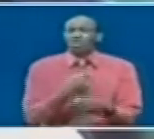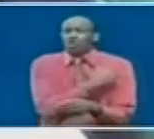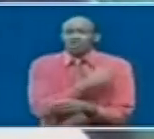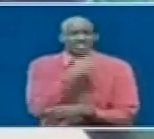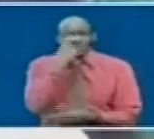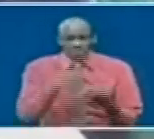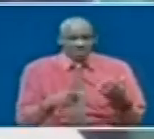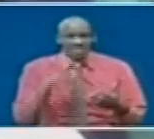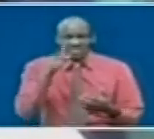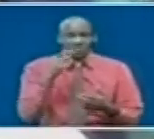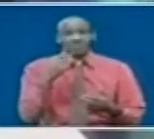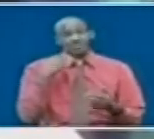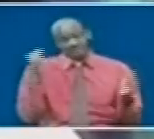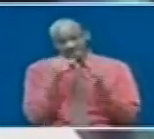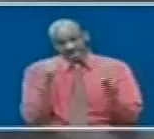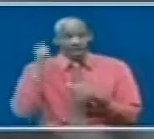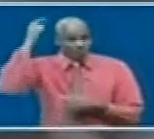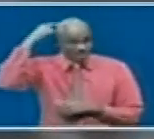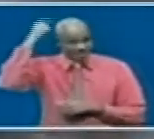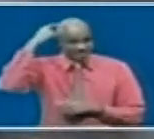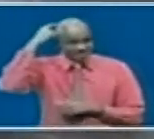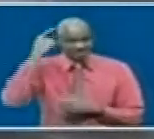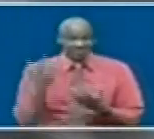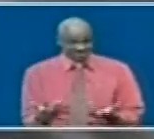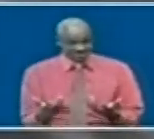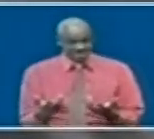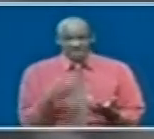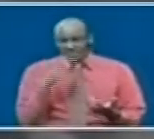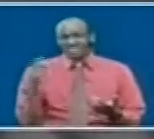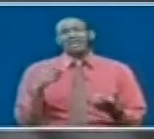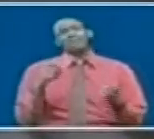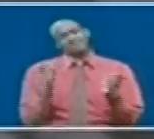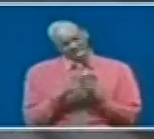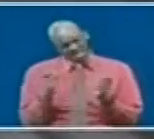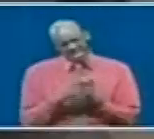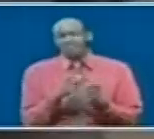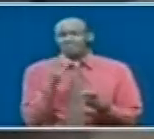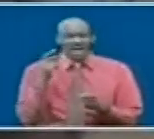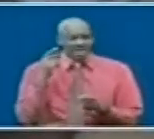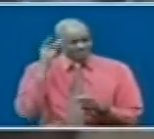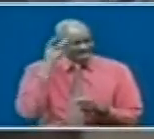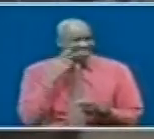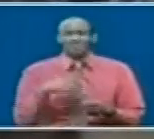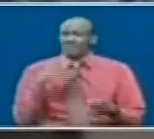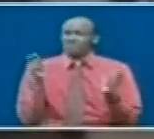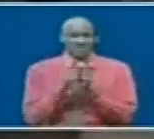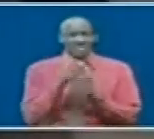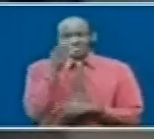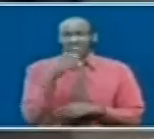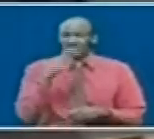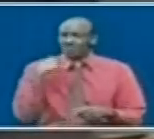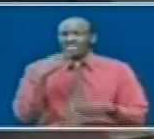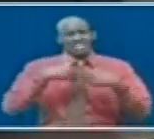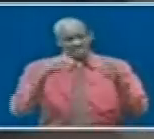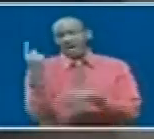alituambia ati ni mgonjwa ya malaria ya ubongo. Kwa kuwa uchungu wa uzazi ya ujuae ni mama, hana muda kabisa wa kuwaacha peke